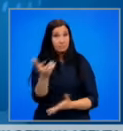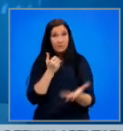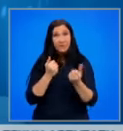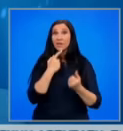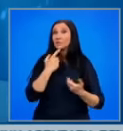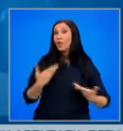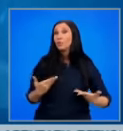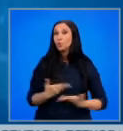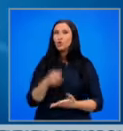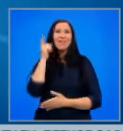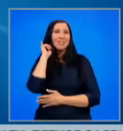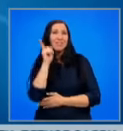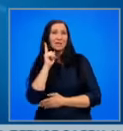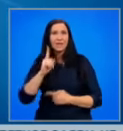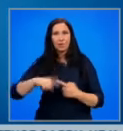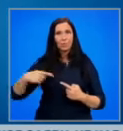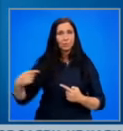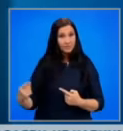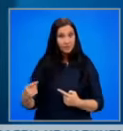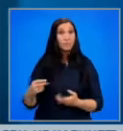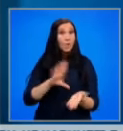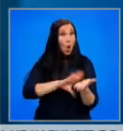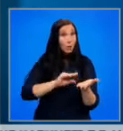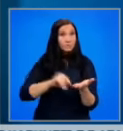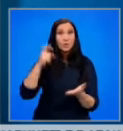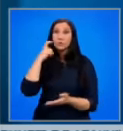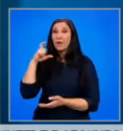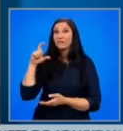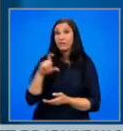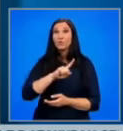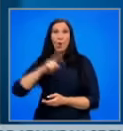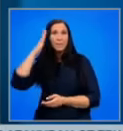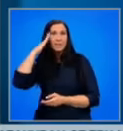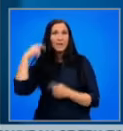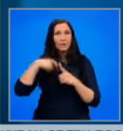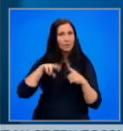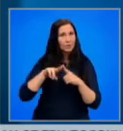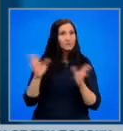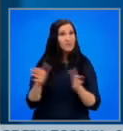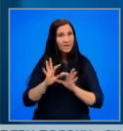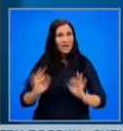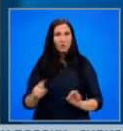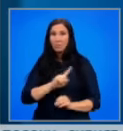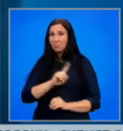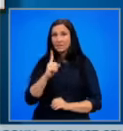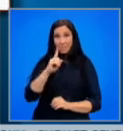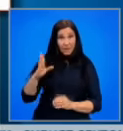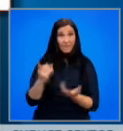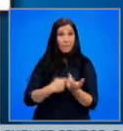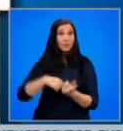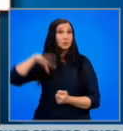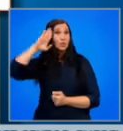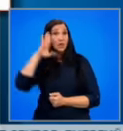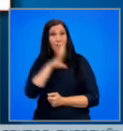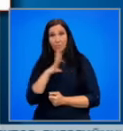за нуждите на наказателното производство. От писмото на Борислав Сарафов до премиера Кирил Петков става ясно, че не за първи път служители на